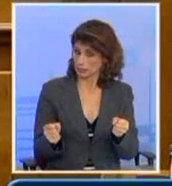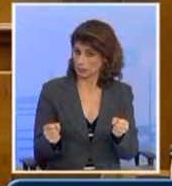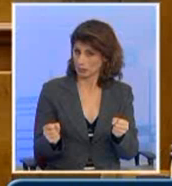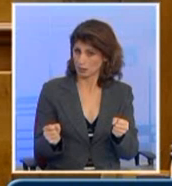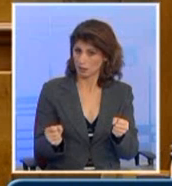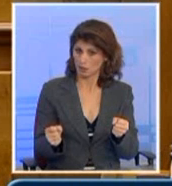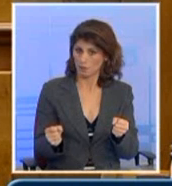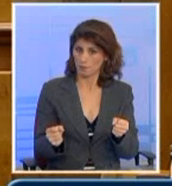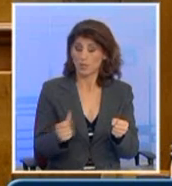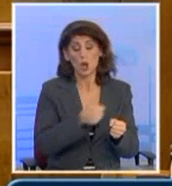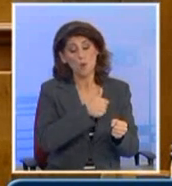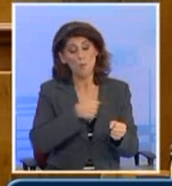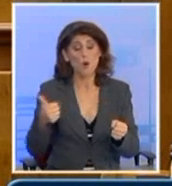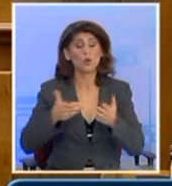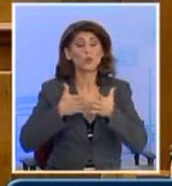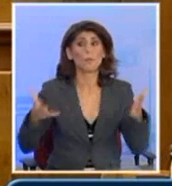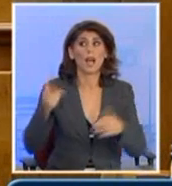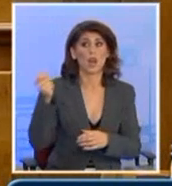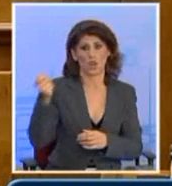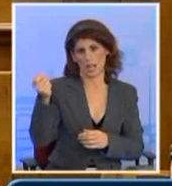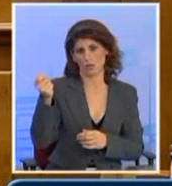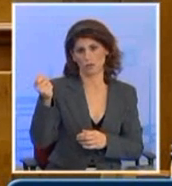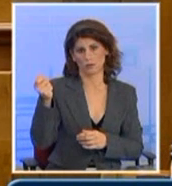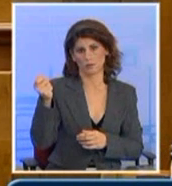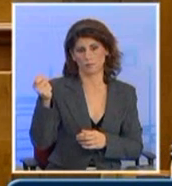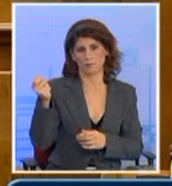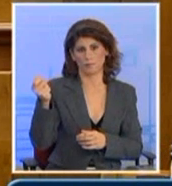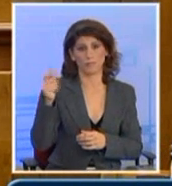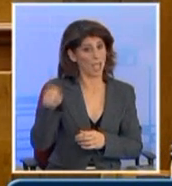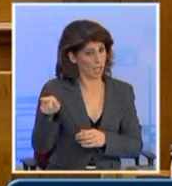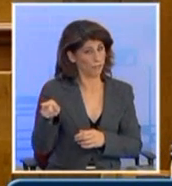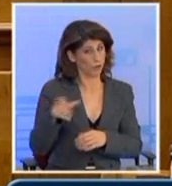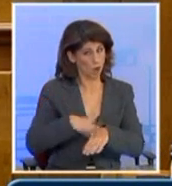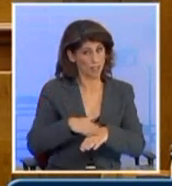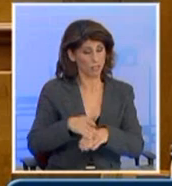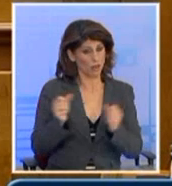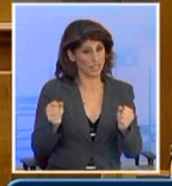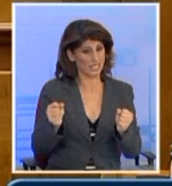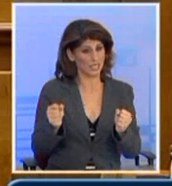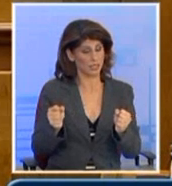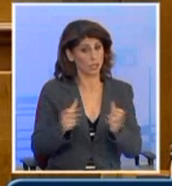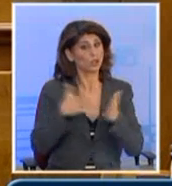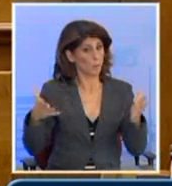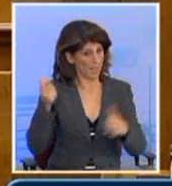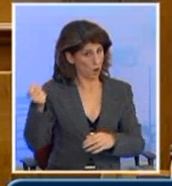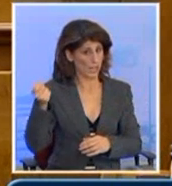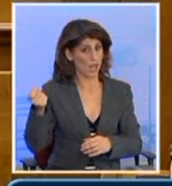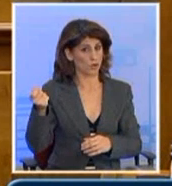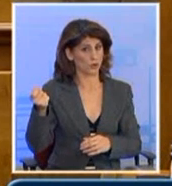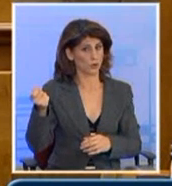είναι μόνον το μεγάλο χρέος? Αυτό ήταν το αίτιο της κρίσης, το μεγάλο χρέος.